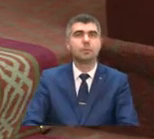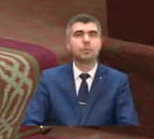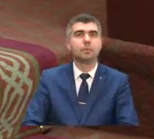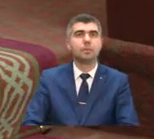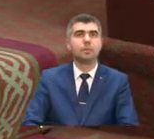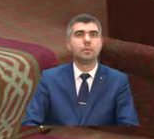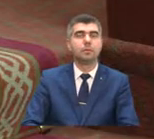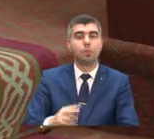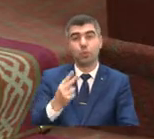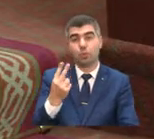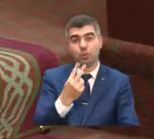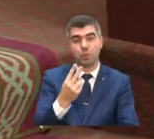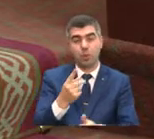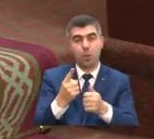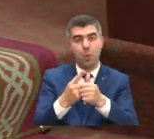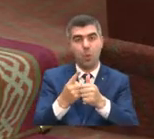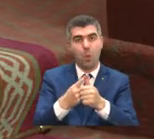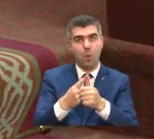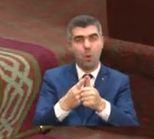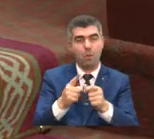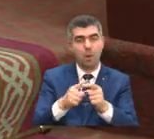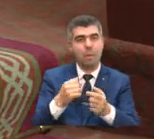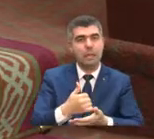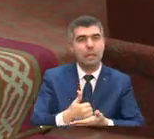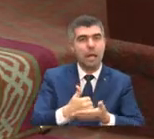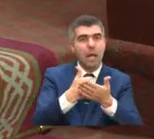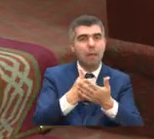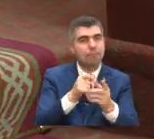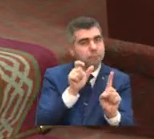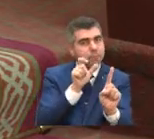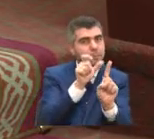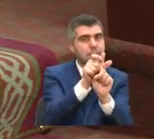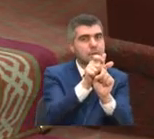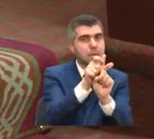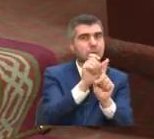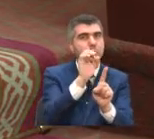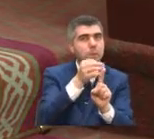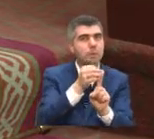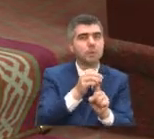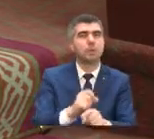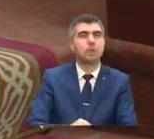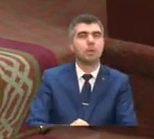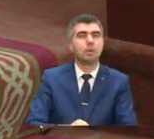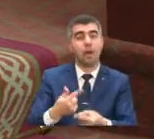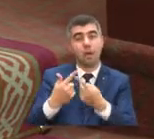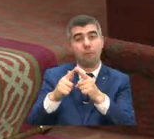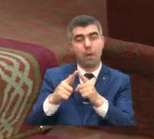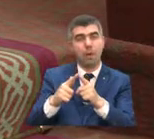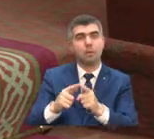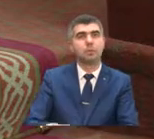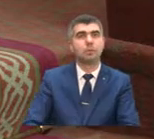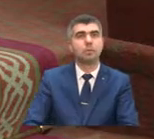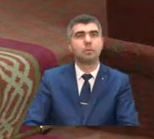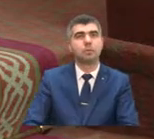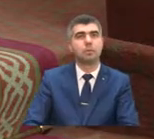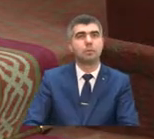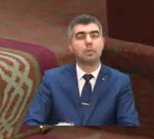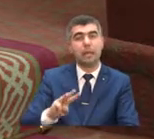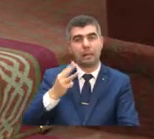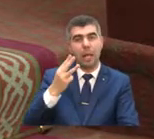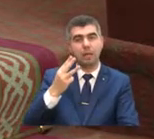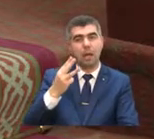كاين جوج طرق. كاين الطريقة الأولى اللي هو الدعم المباشر، واللي كتدخل ثلاثة ديال